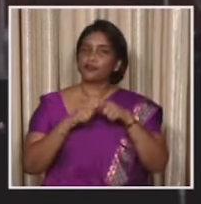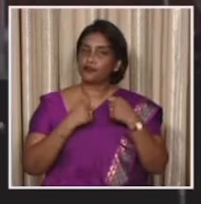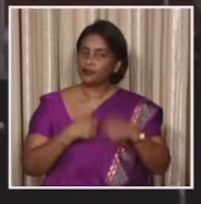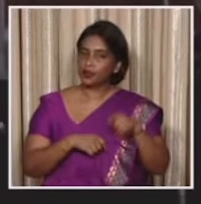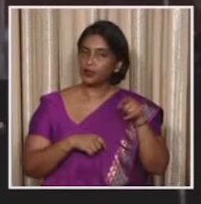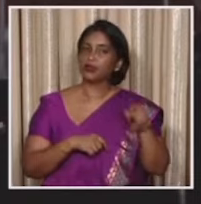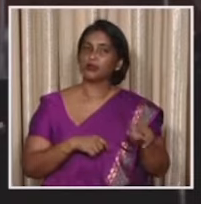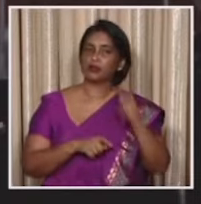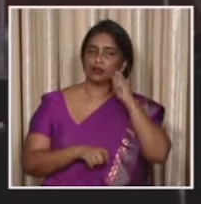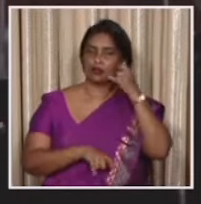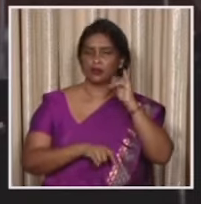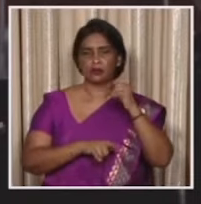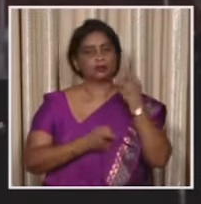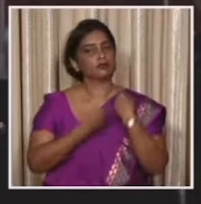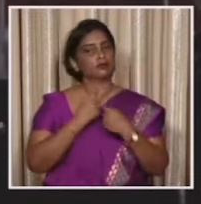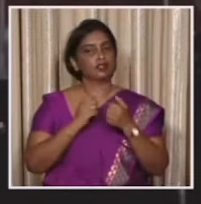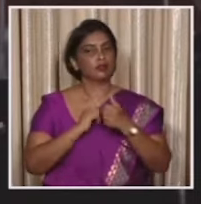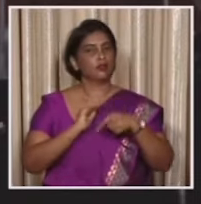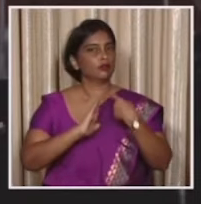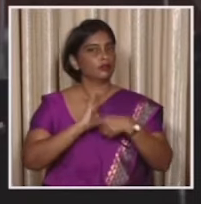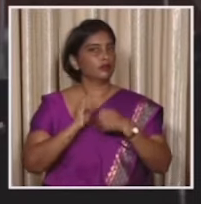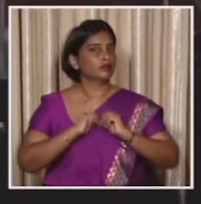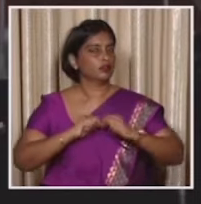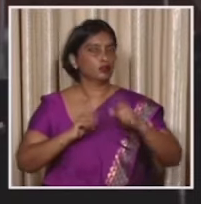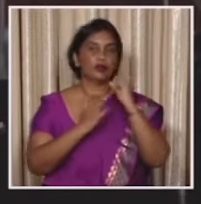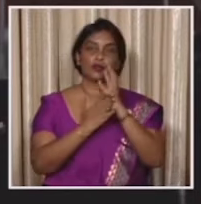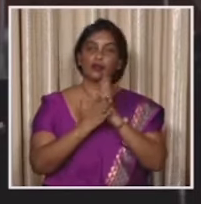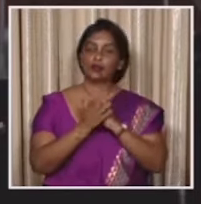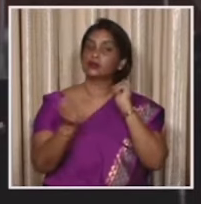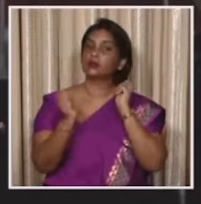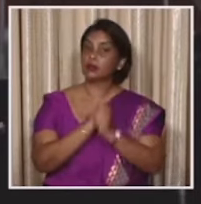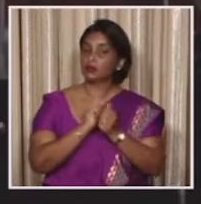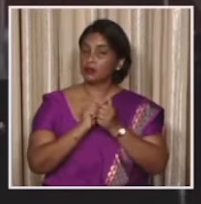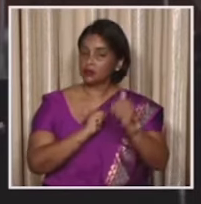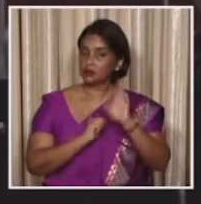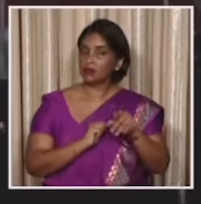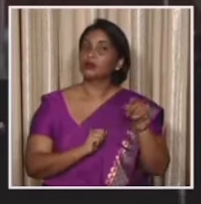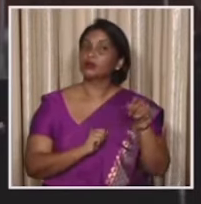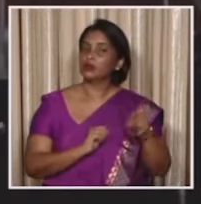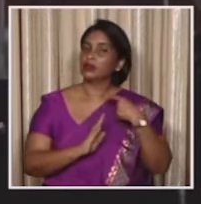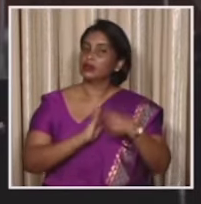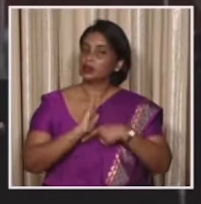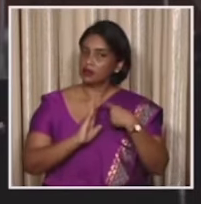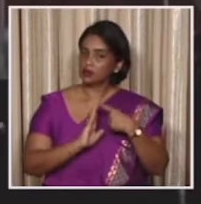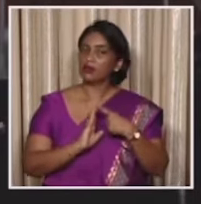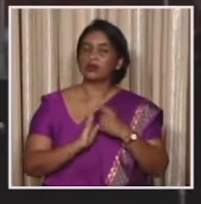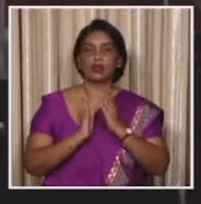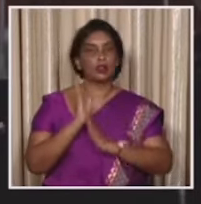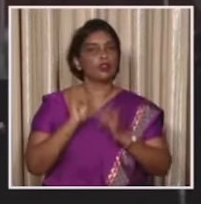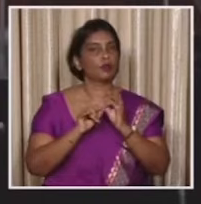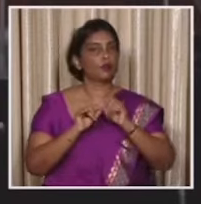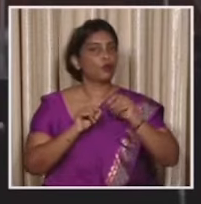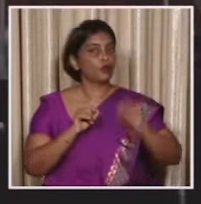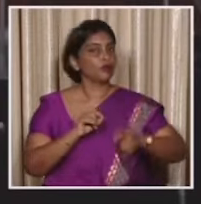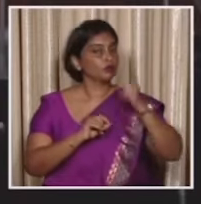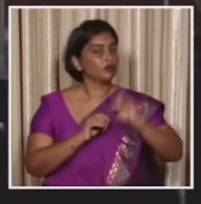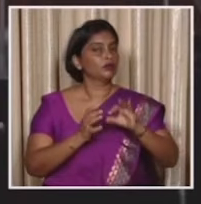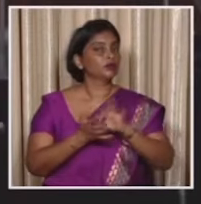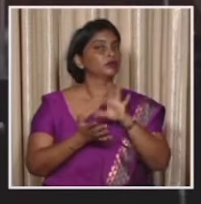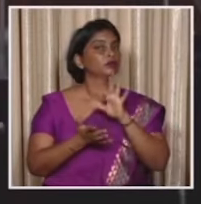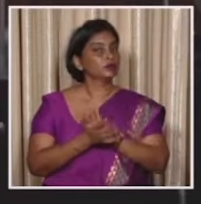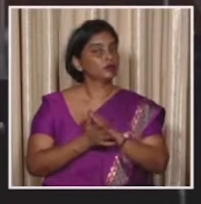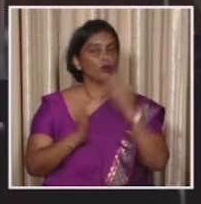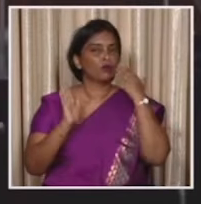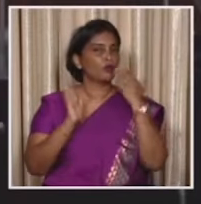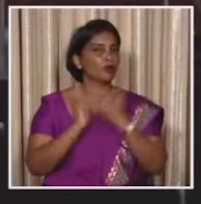වියදම්කාරී ජනමත විචාරණයකට රටතල්ලු කරන ව්‍යවස්ථා සංශෝධනයක් ගේන්න මේ රටේ අමාත්‍ය මණ්ඩලයේ තීන්දු කිරීමේ